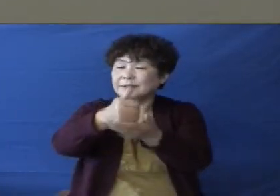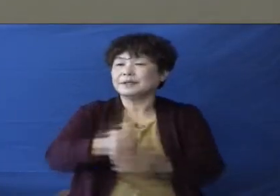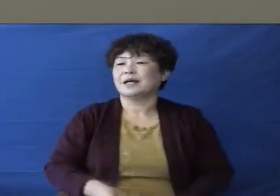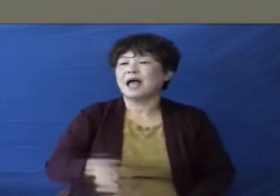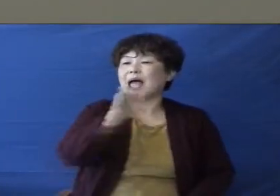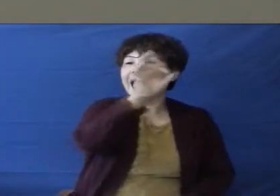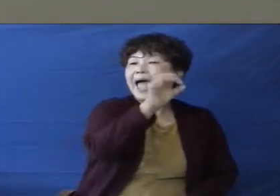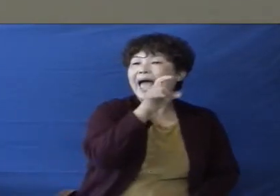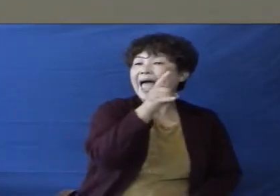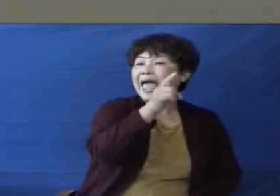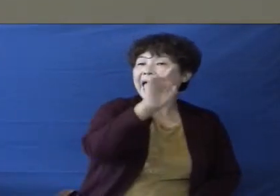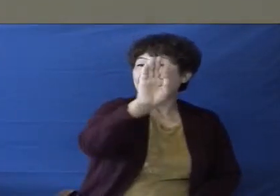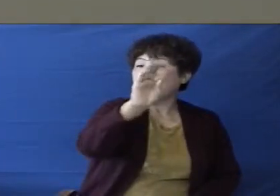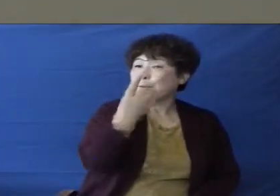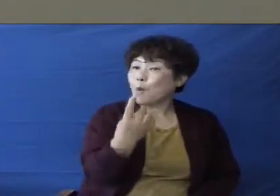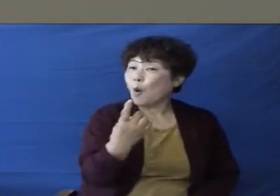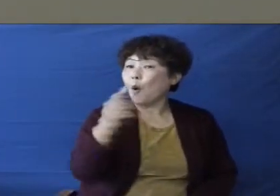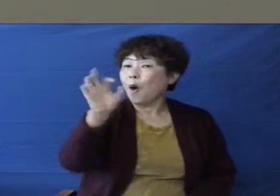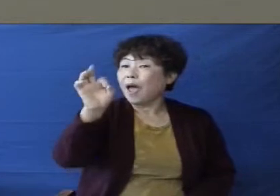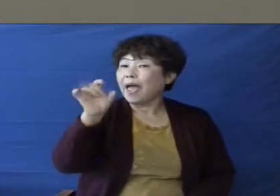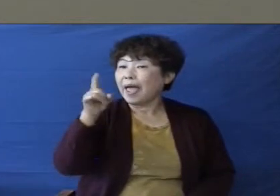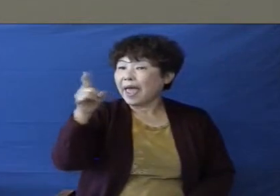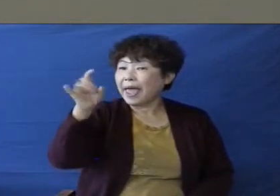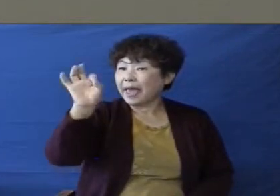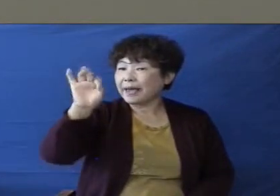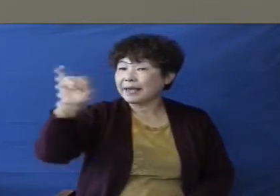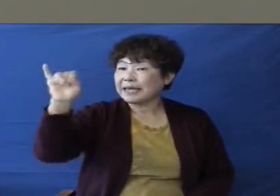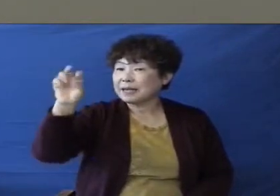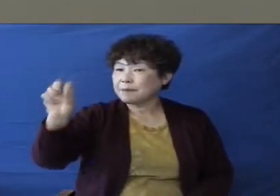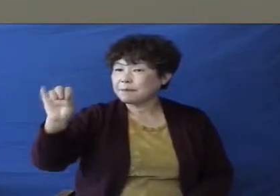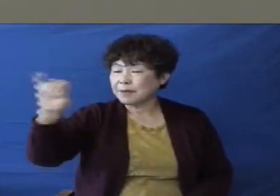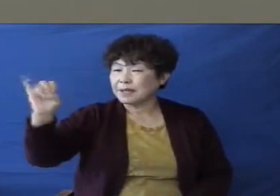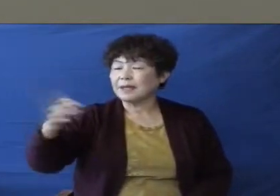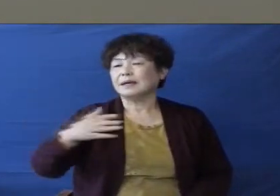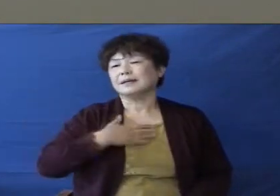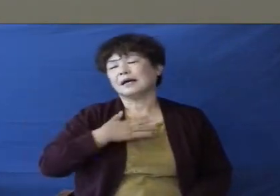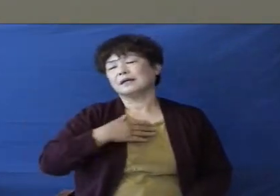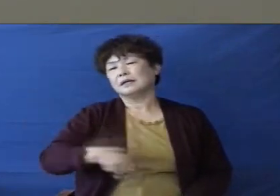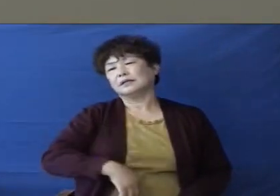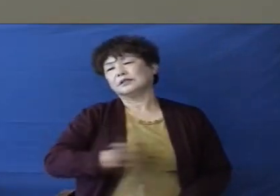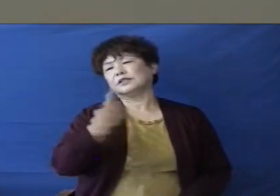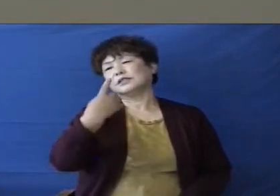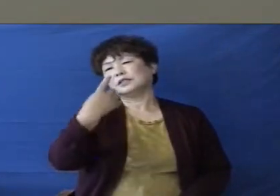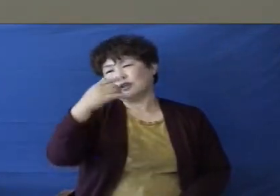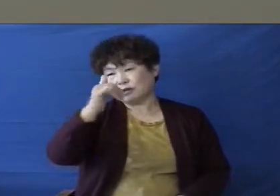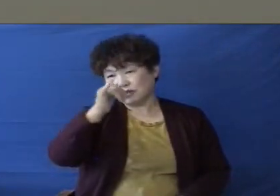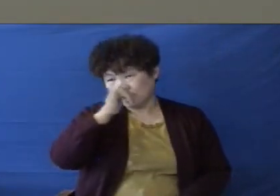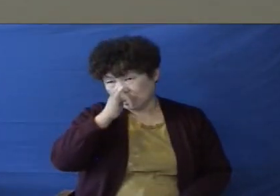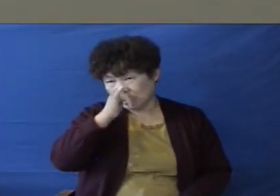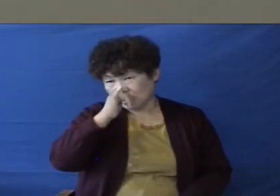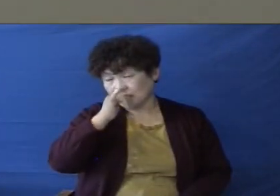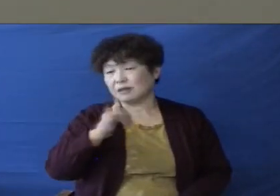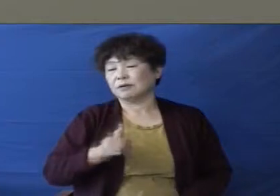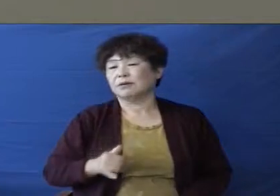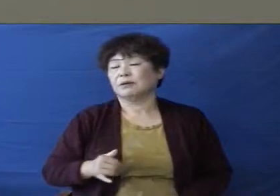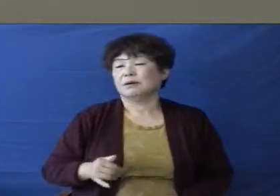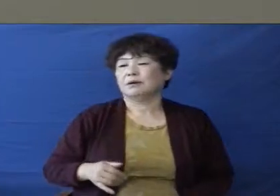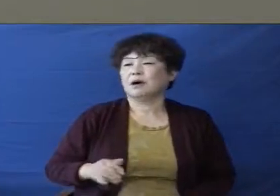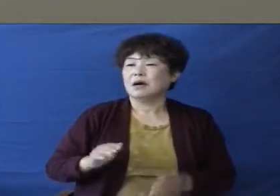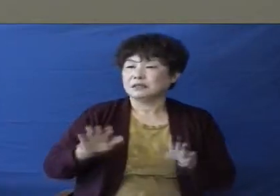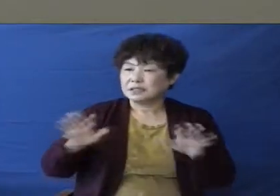이렇게 표현 하셨습니다 나는 스스로 있는 자 달아 나는 원래부터 도 있었고 지금도 있고 나중에도 존재할 자다